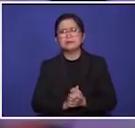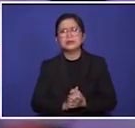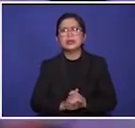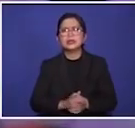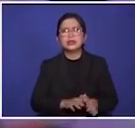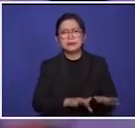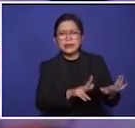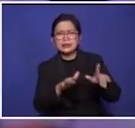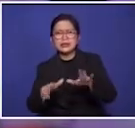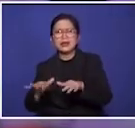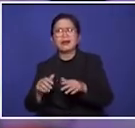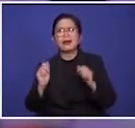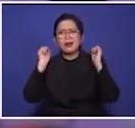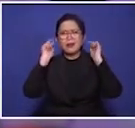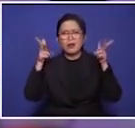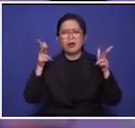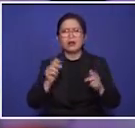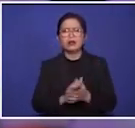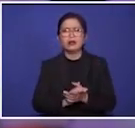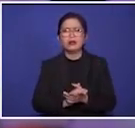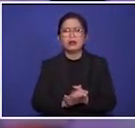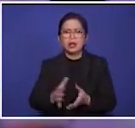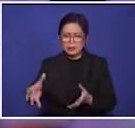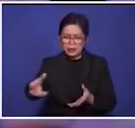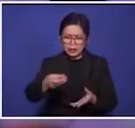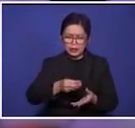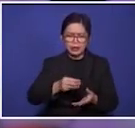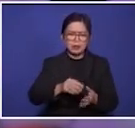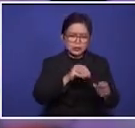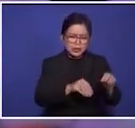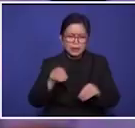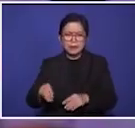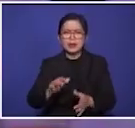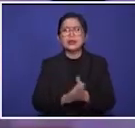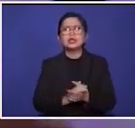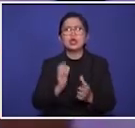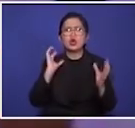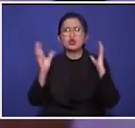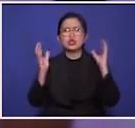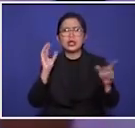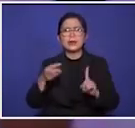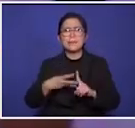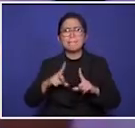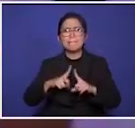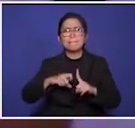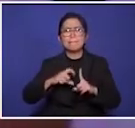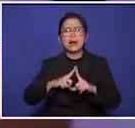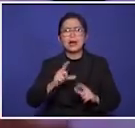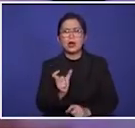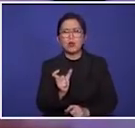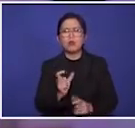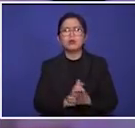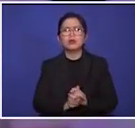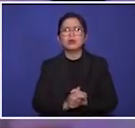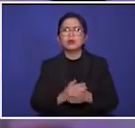pasir untuk menanam di mangrove di hutan bakau beliau di persekusi dikriminalisasi banyak